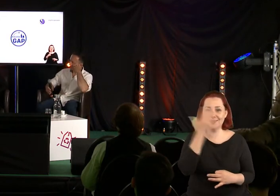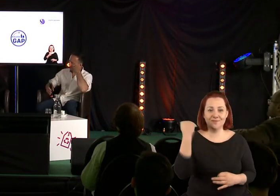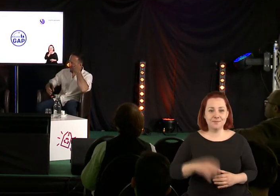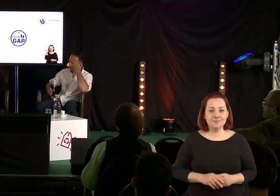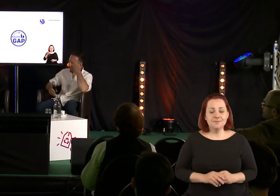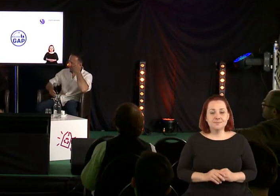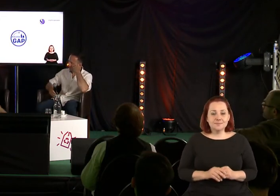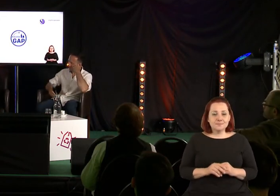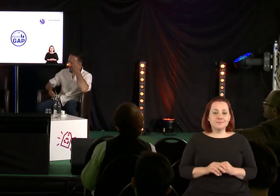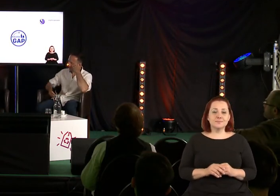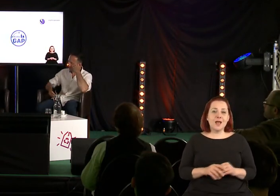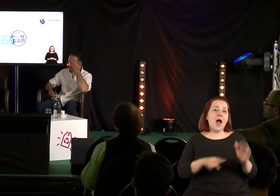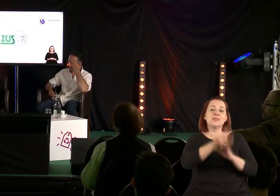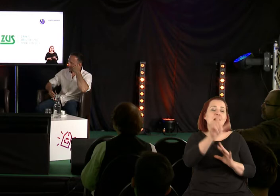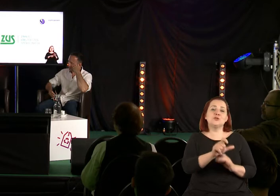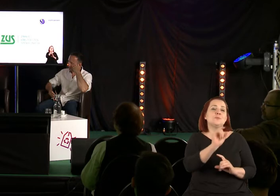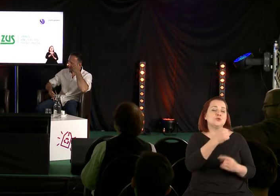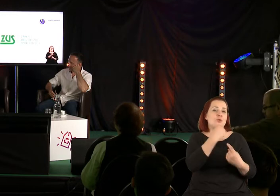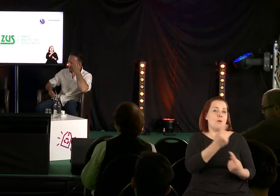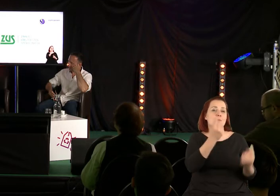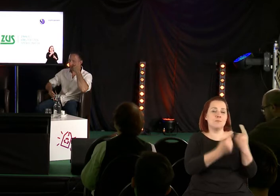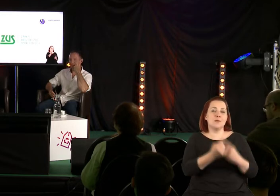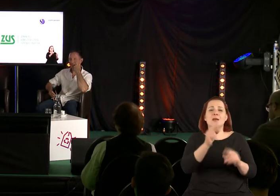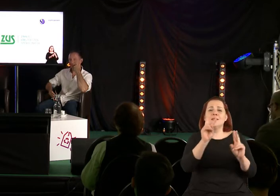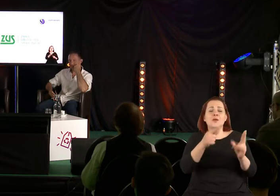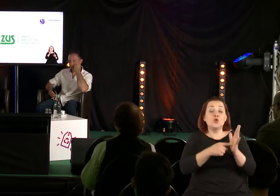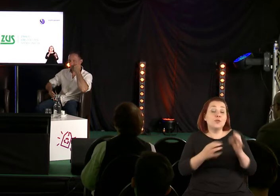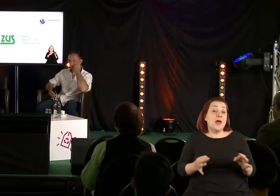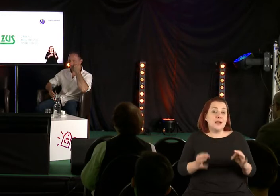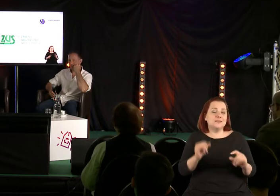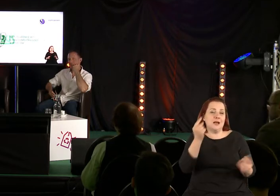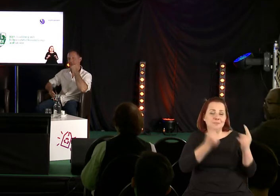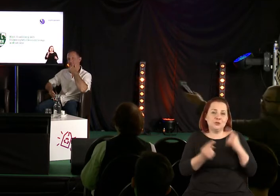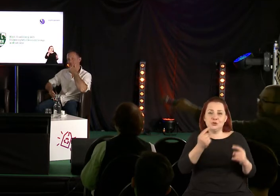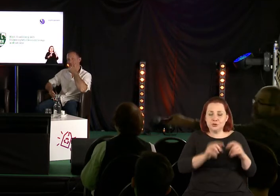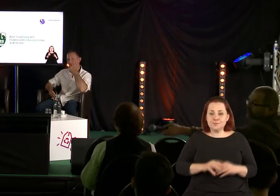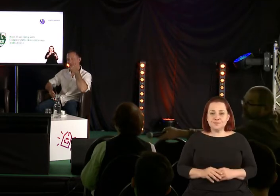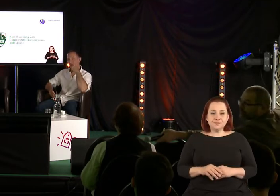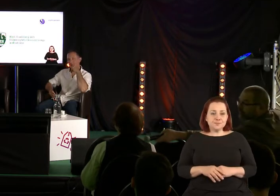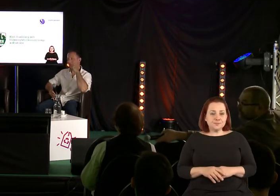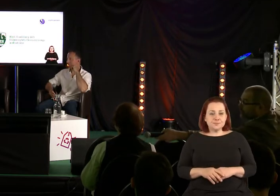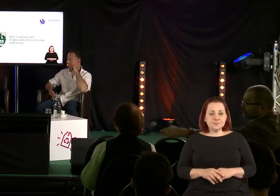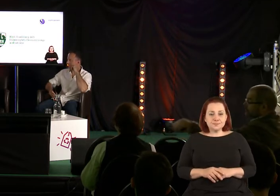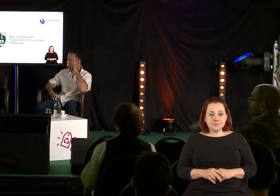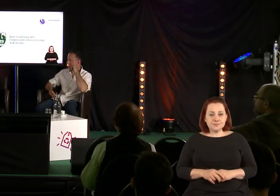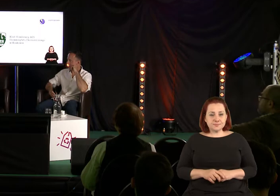No to powiedz, co było dla ciebie, jeśli myślisz, a to ja... właśnie. Znaczy, może